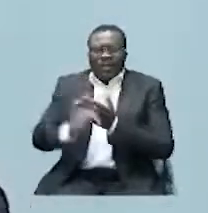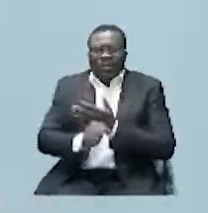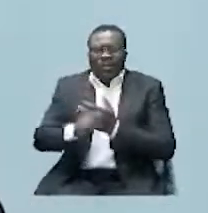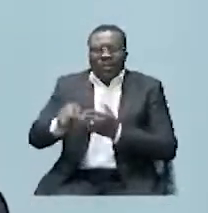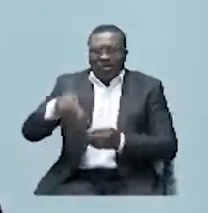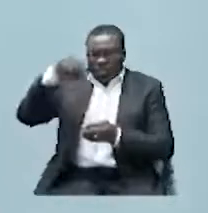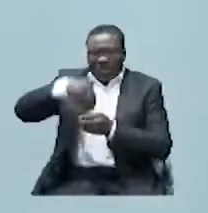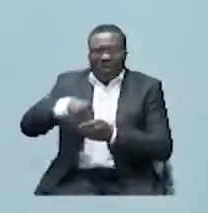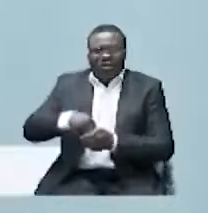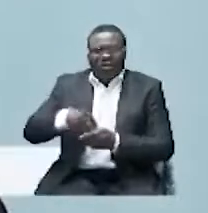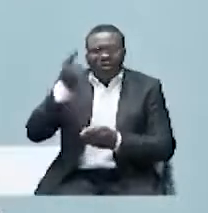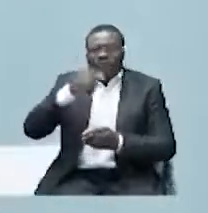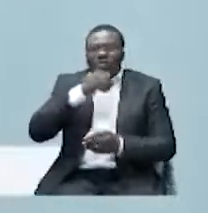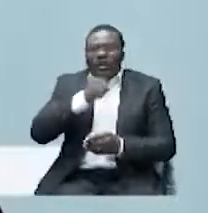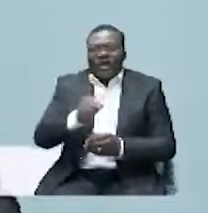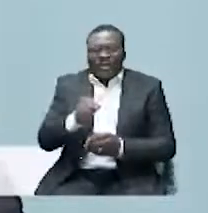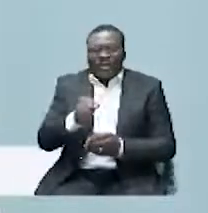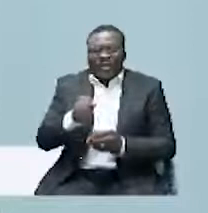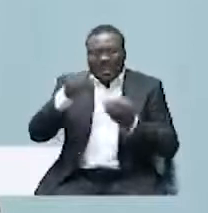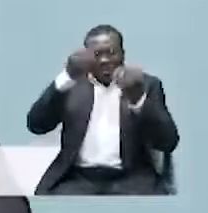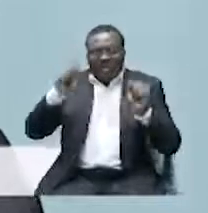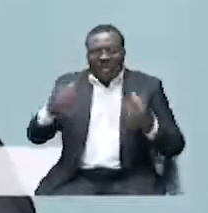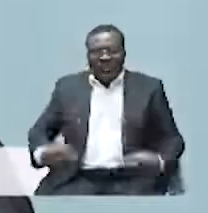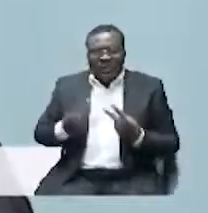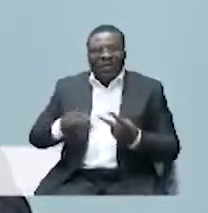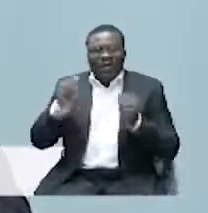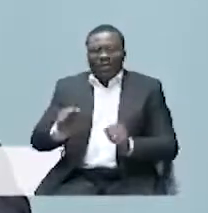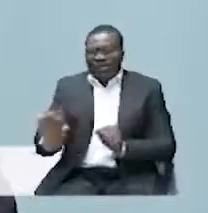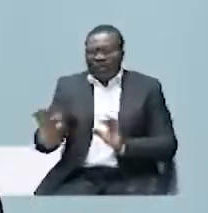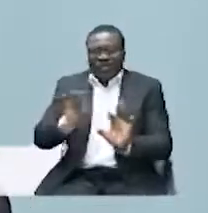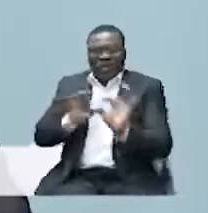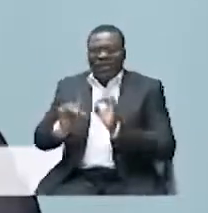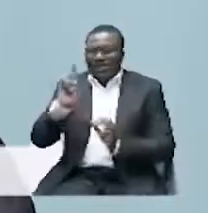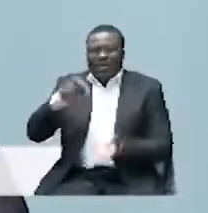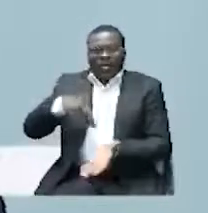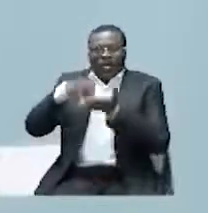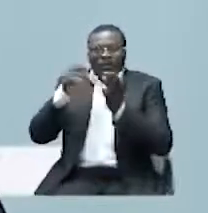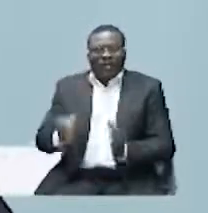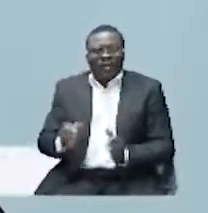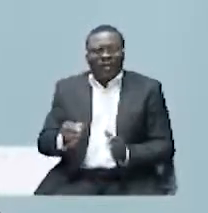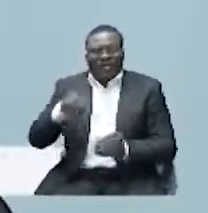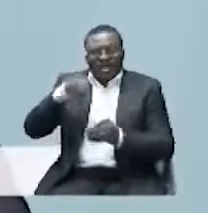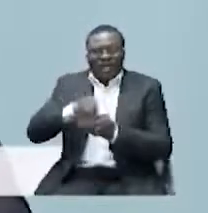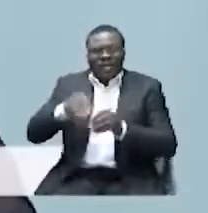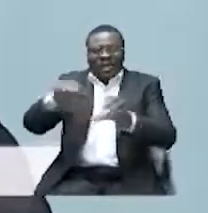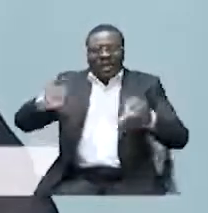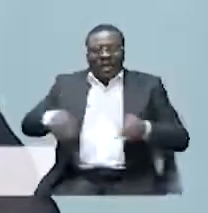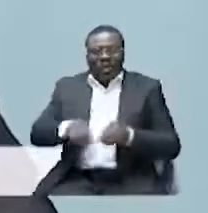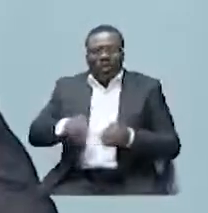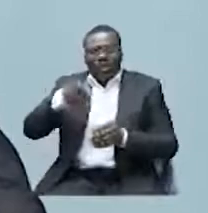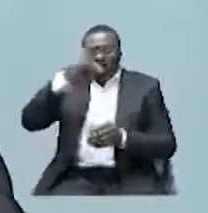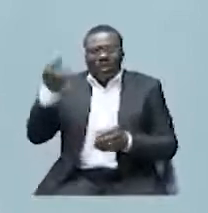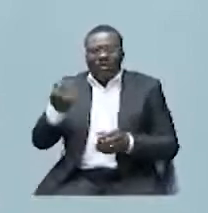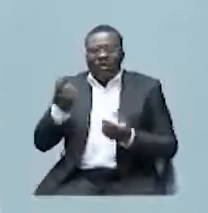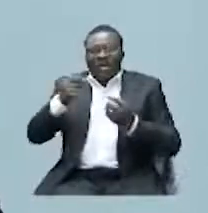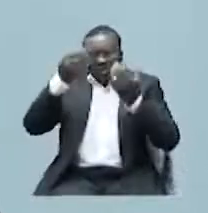en leur sein, pour les anciens présidents vivants, ils puissent désigner un représentant, par exemple, au sein de la Cour. Celui qui a été